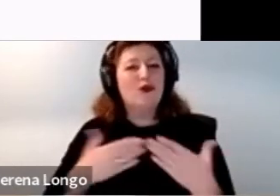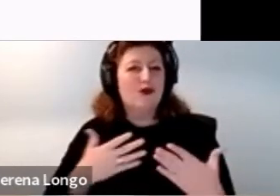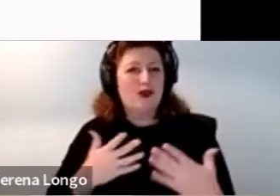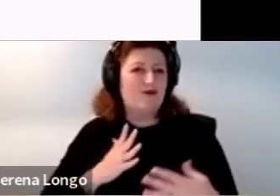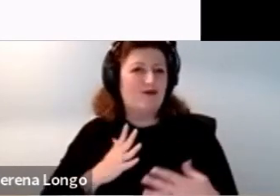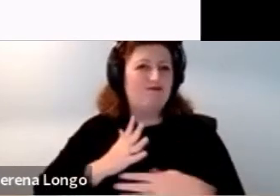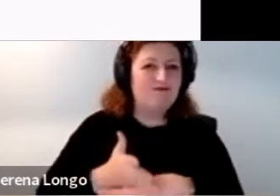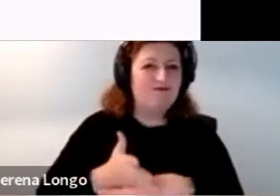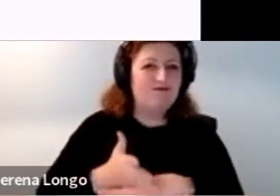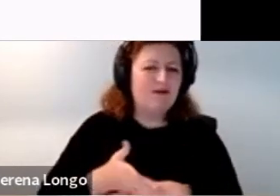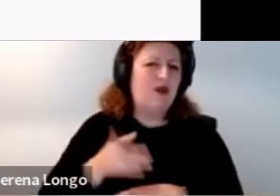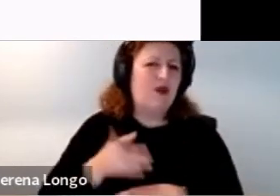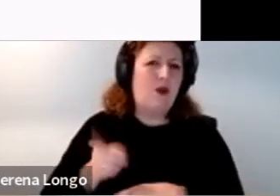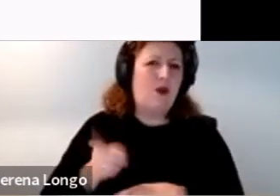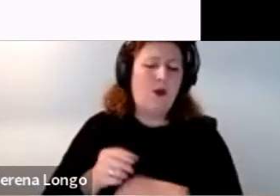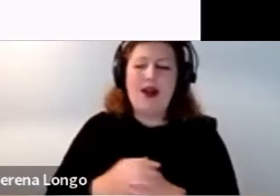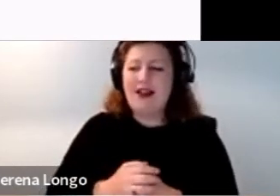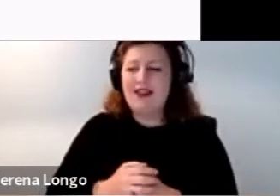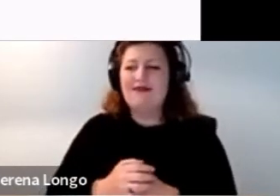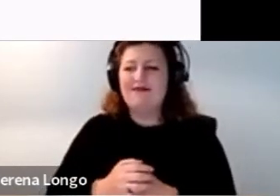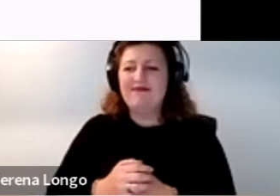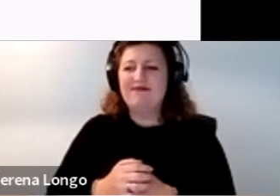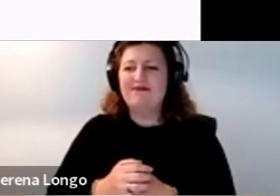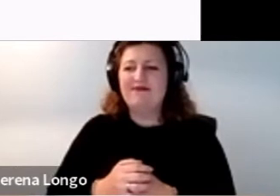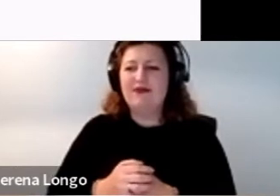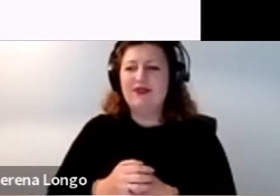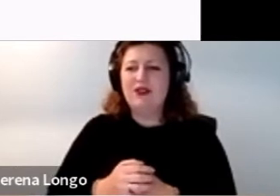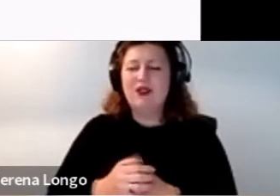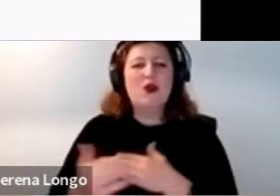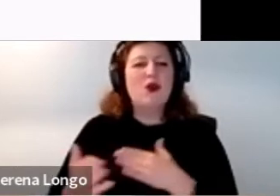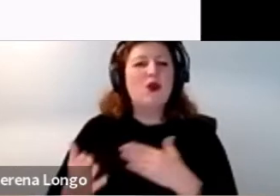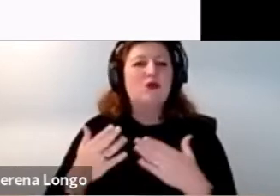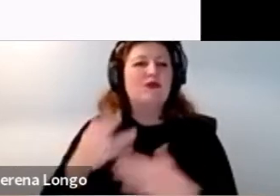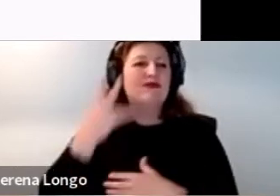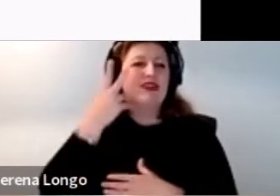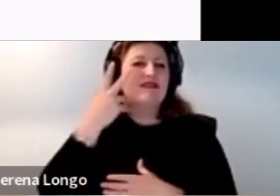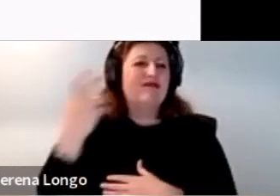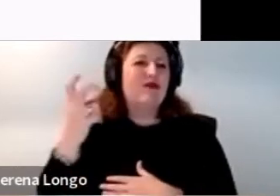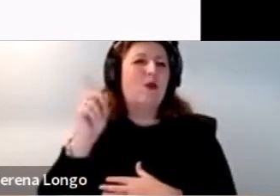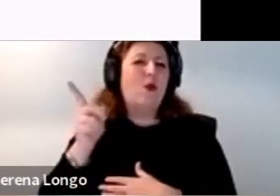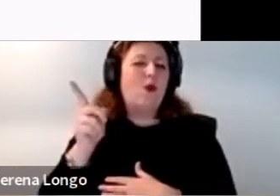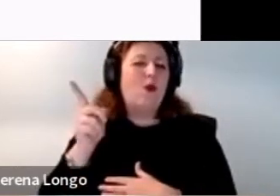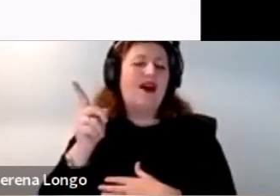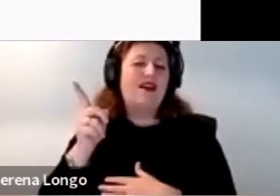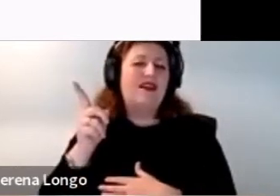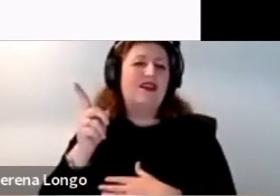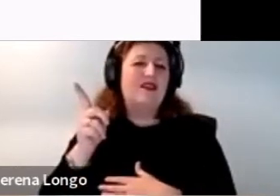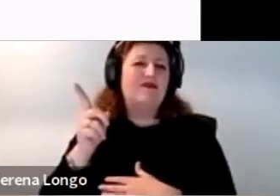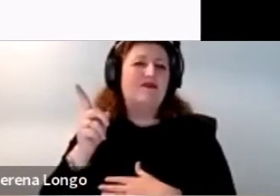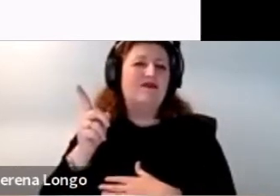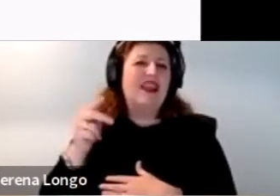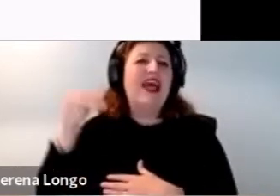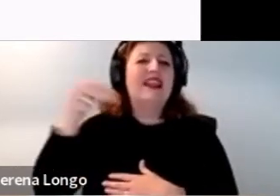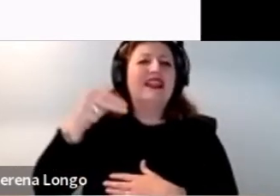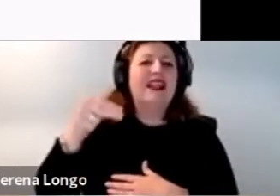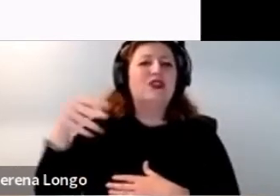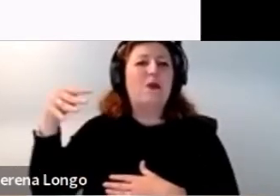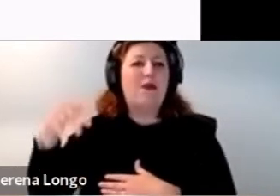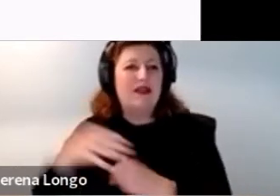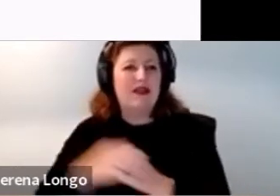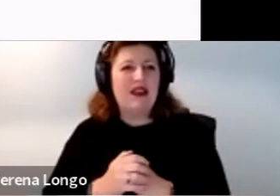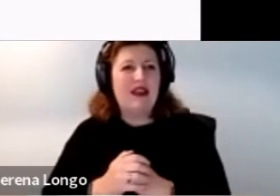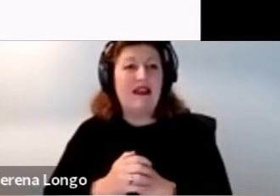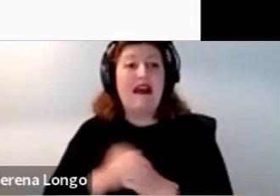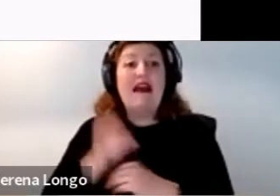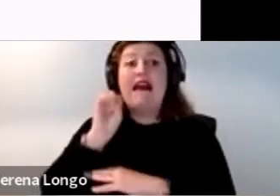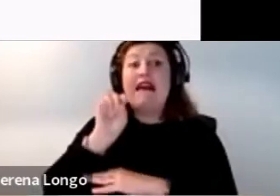intervento con un richiamo alle parole di Nelson Mandela. L'istruzione è l'arma più